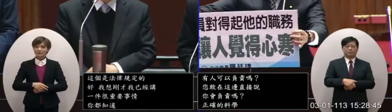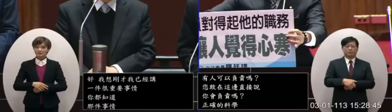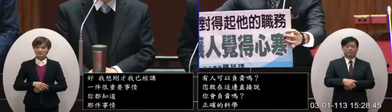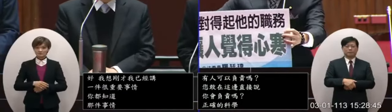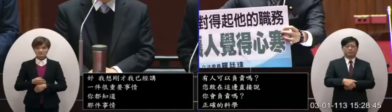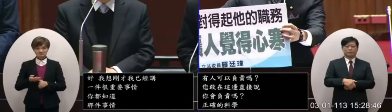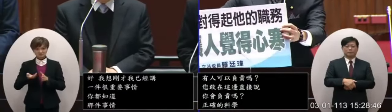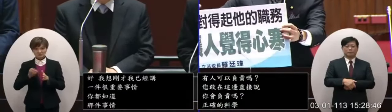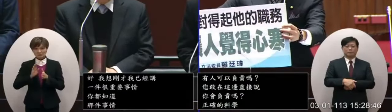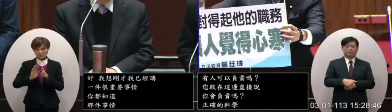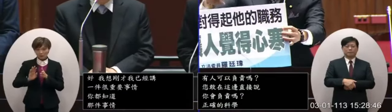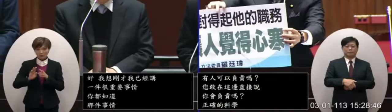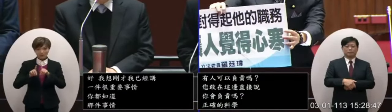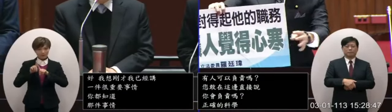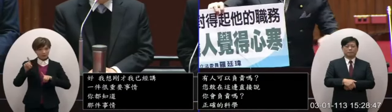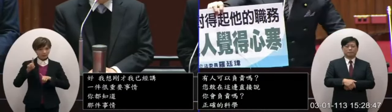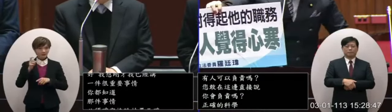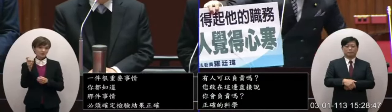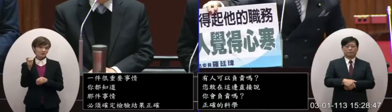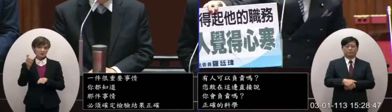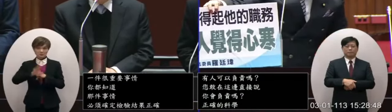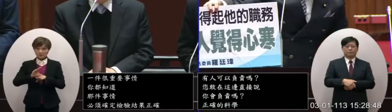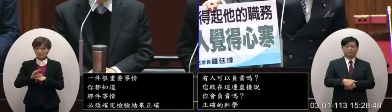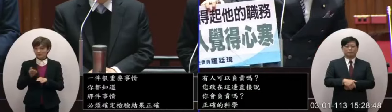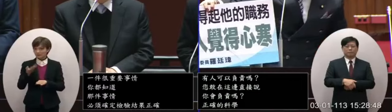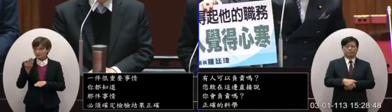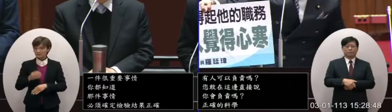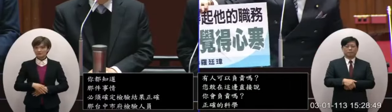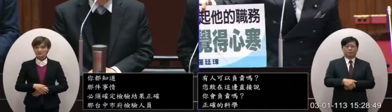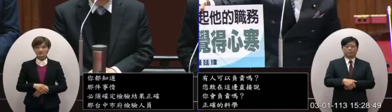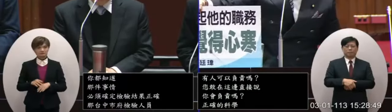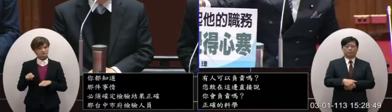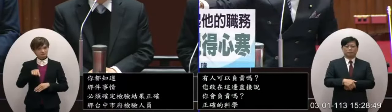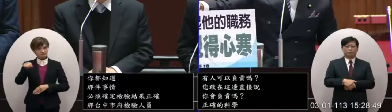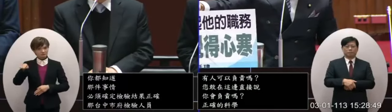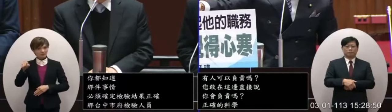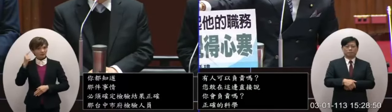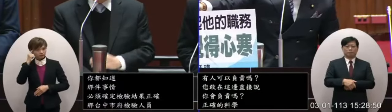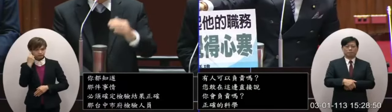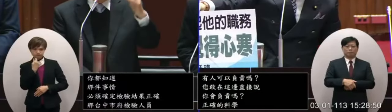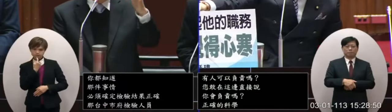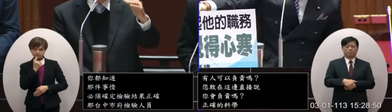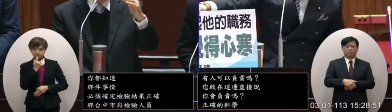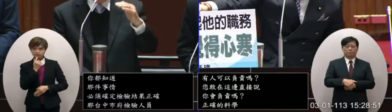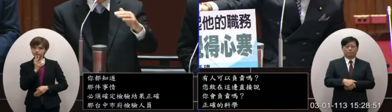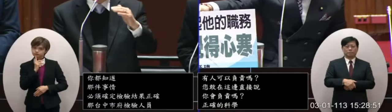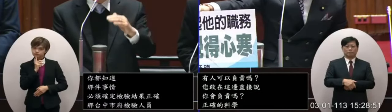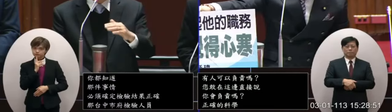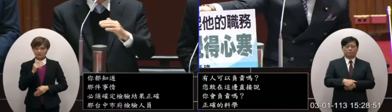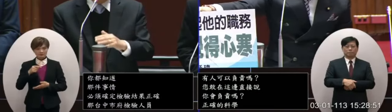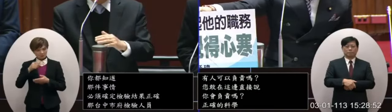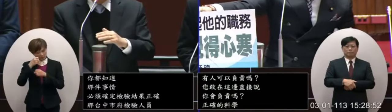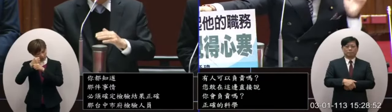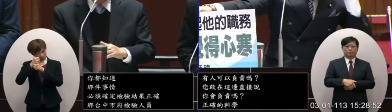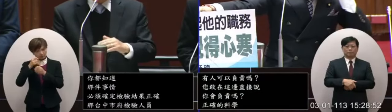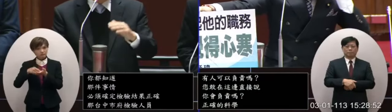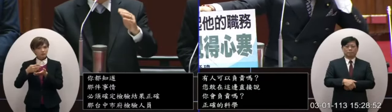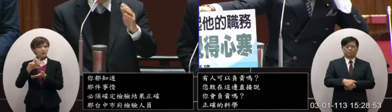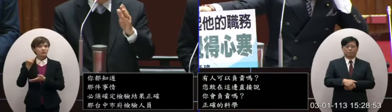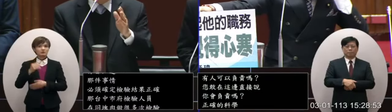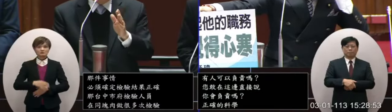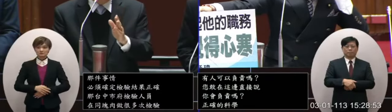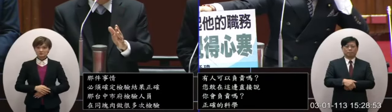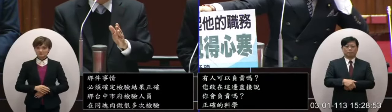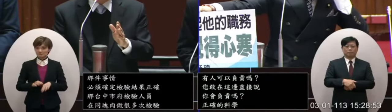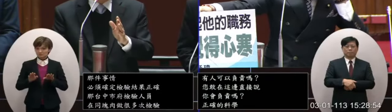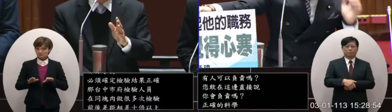差距相差10倍以上，那这个时候他自己也感到困惑，所以才会做这么多次的检验。因此对